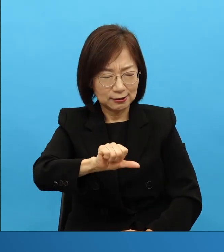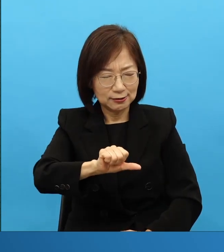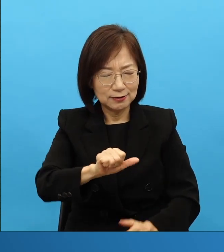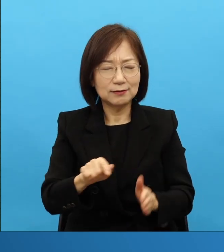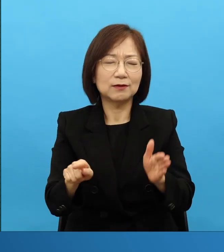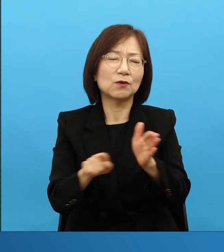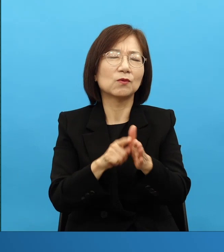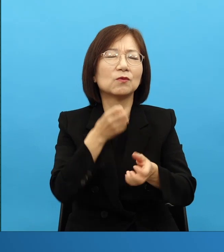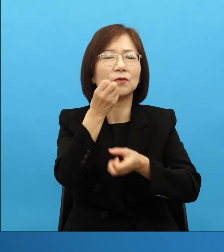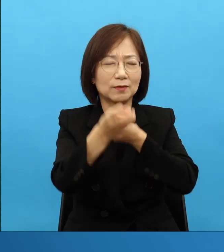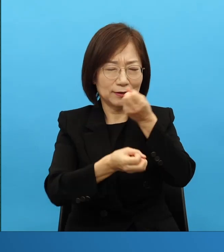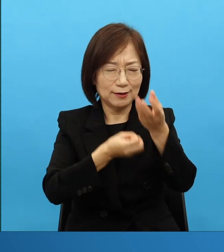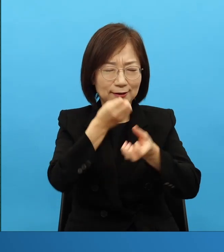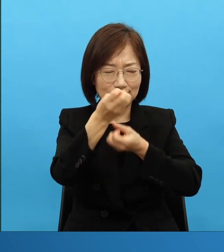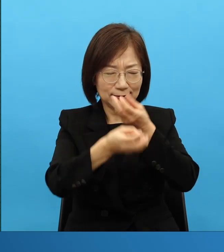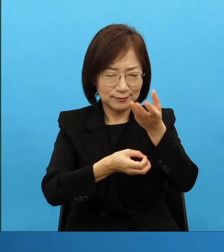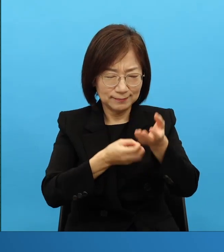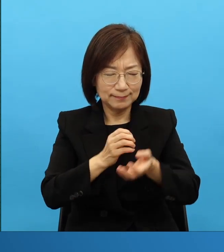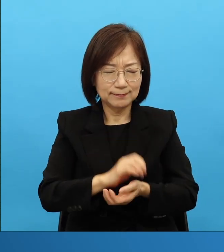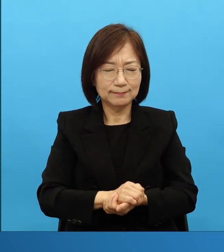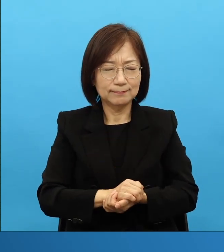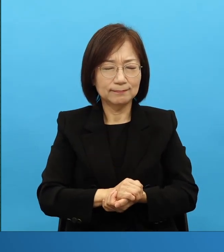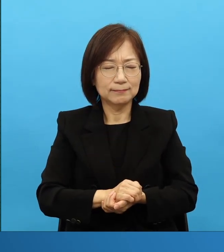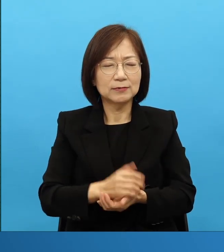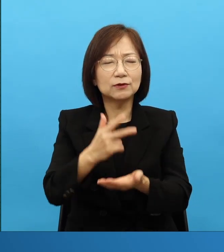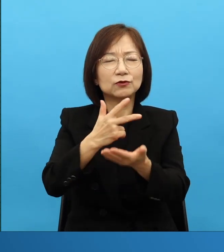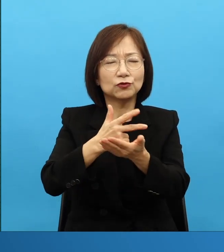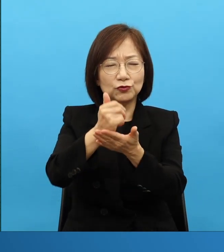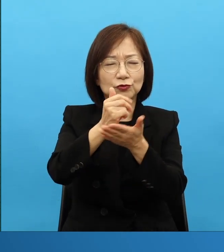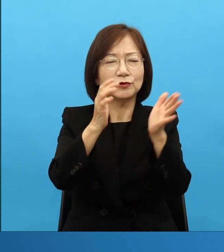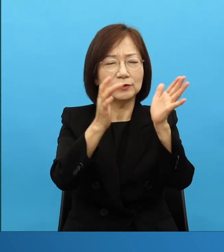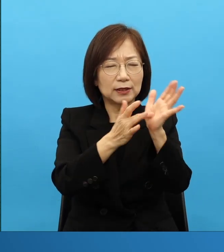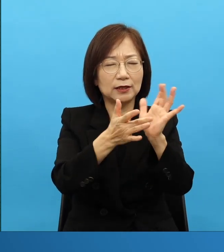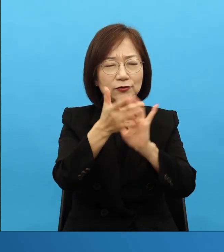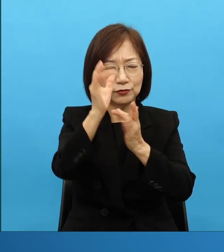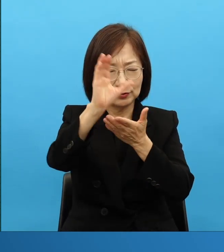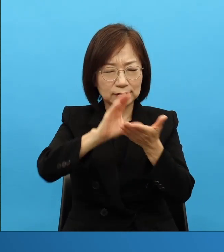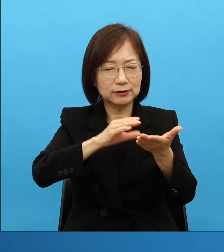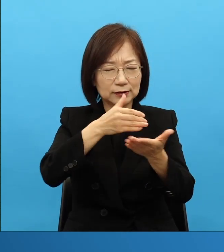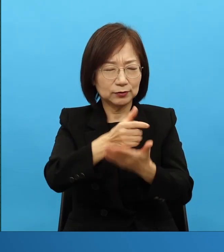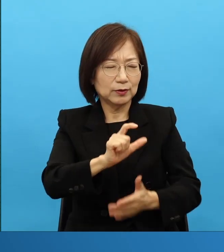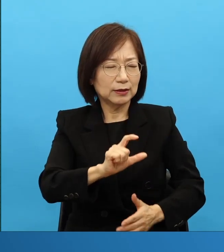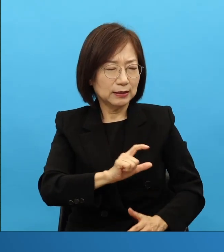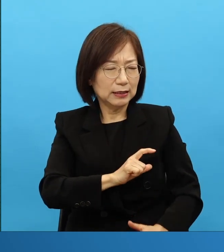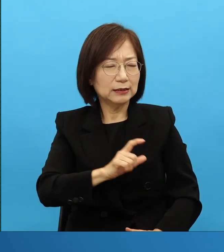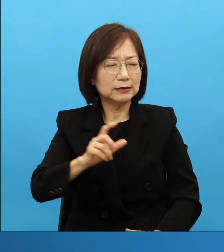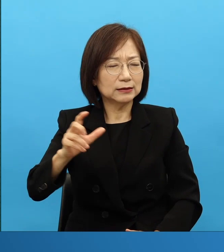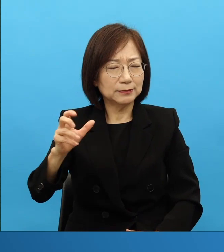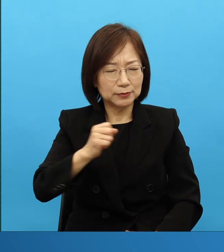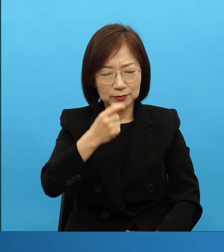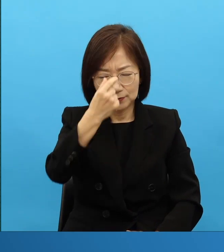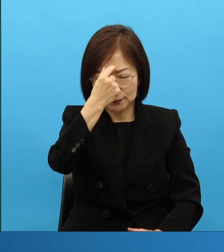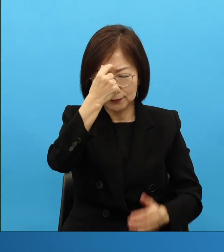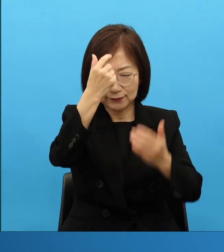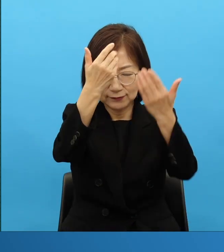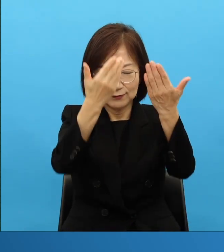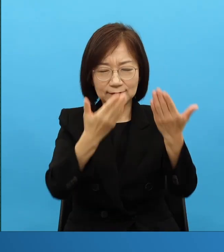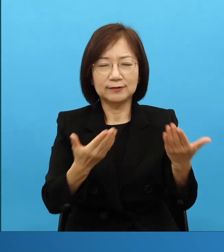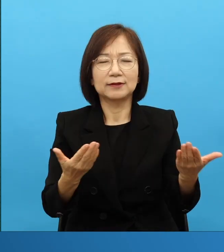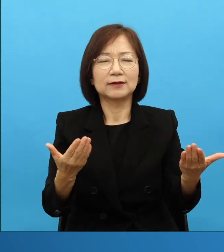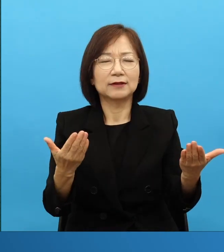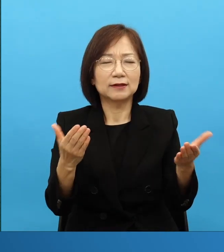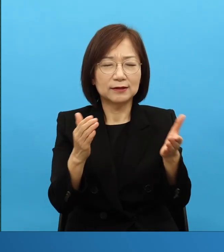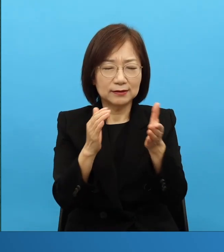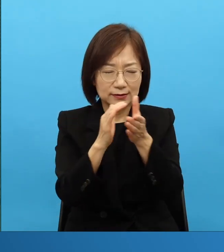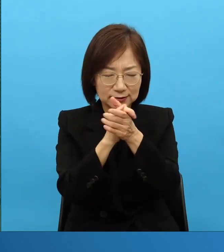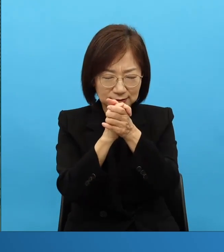고백하오며 주 예수 그리스도 이름으로 기도드립니다. We confess, Lord, you are the Christ, the Son of the living God. In the name of our Lord Jesus Christ,